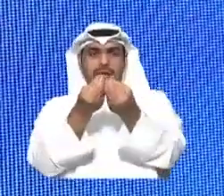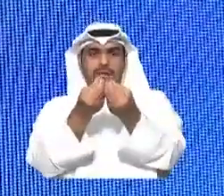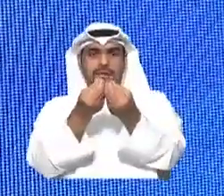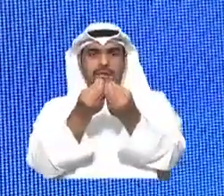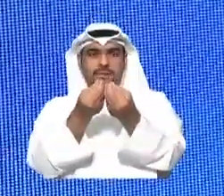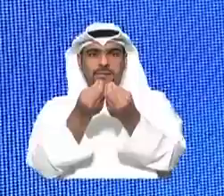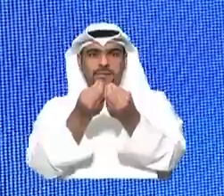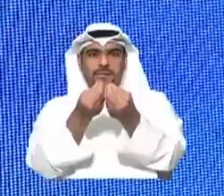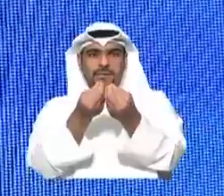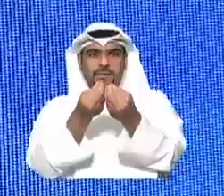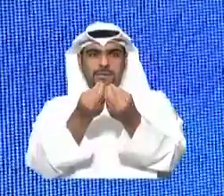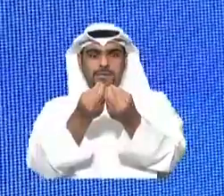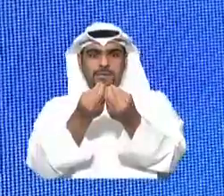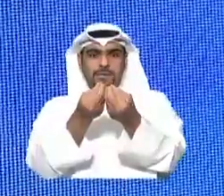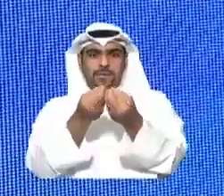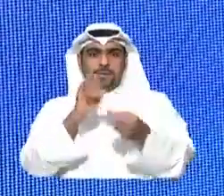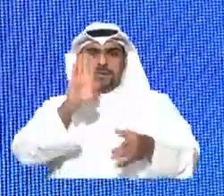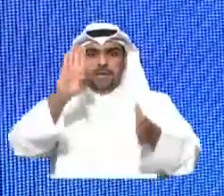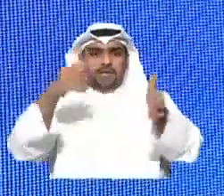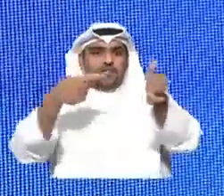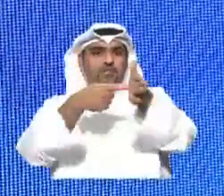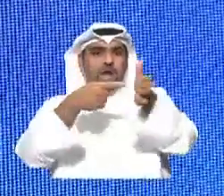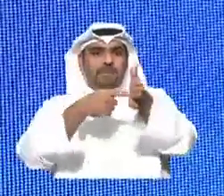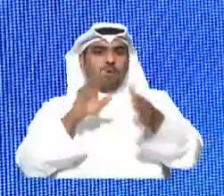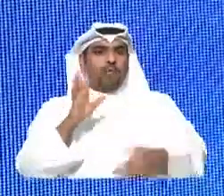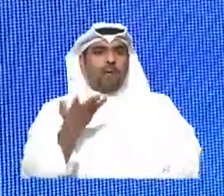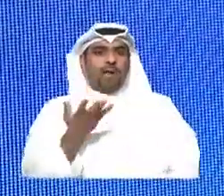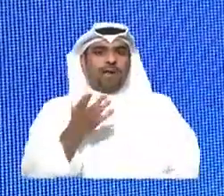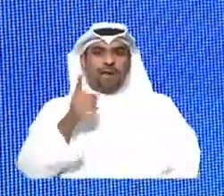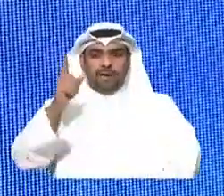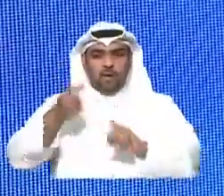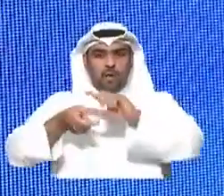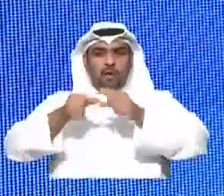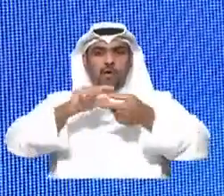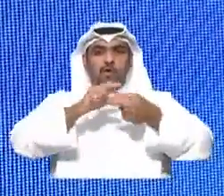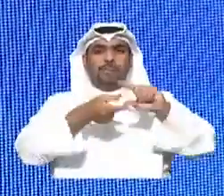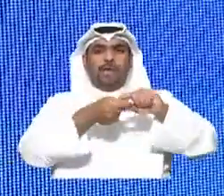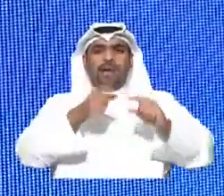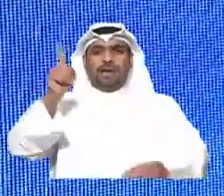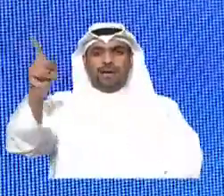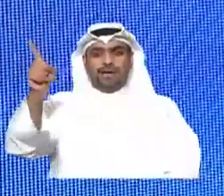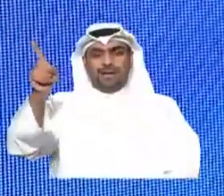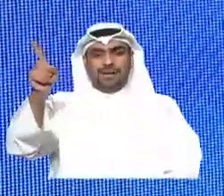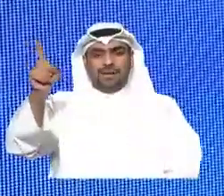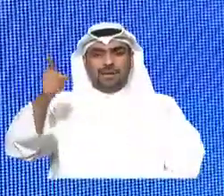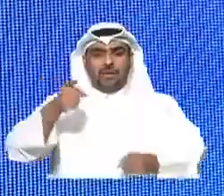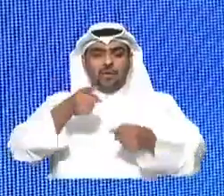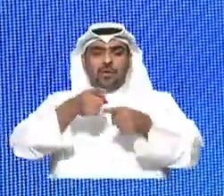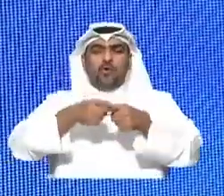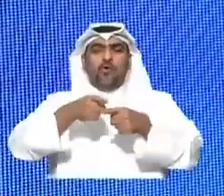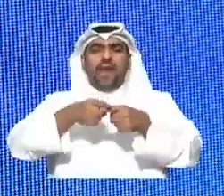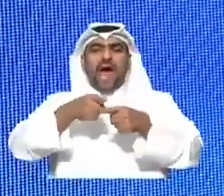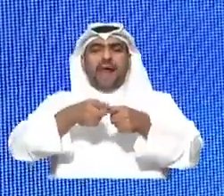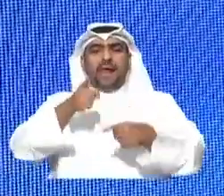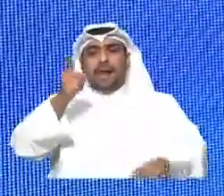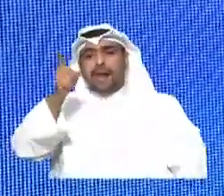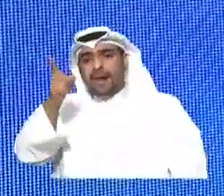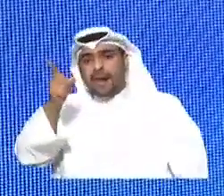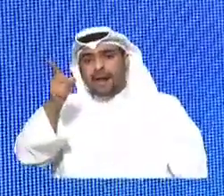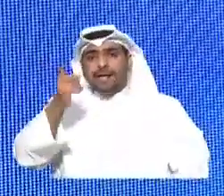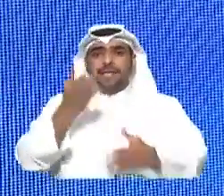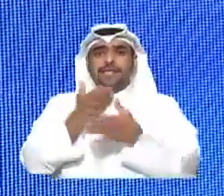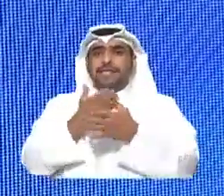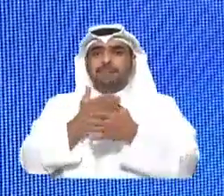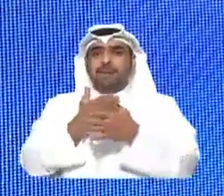في مقرها في مدينة أولمبيا في اليونان، وذلك للاستفادة من الخبرات الأكاديمية